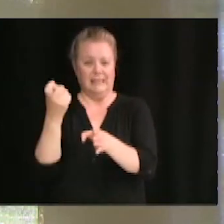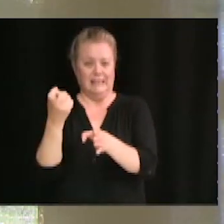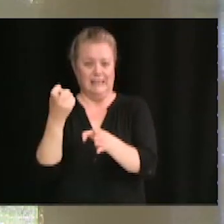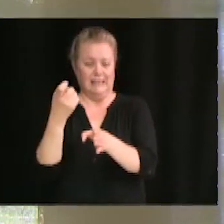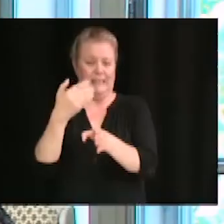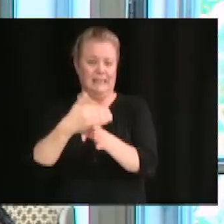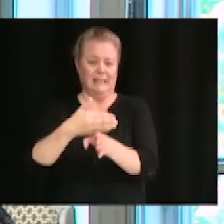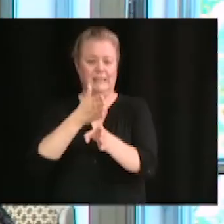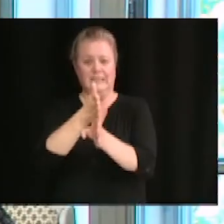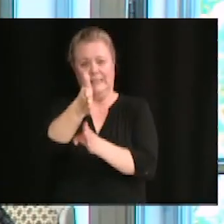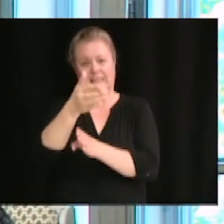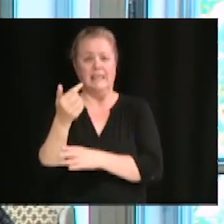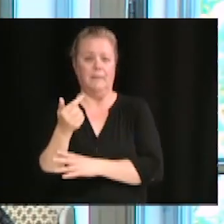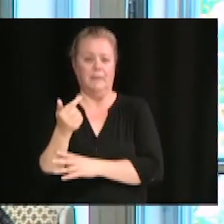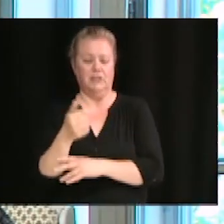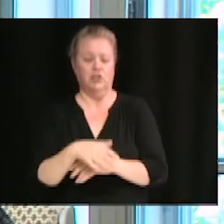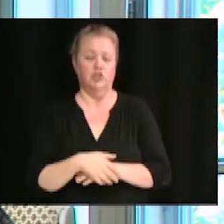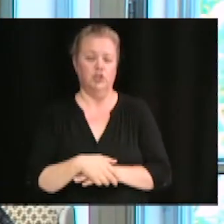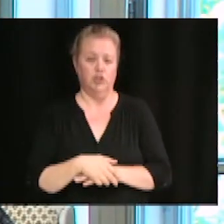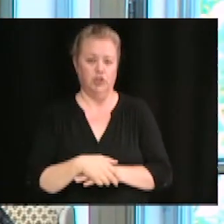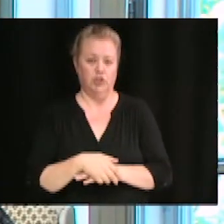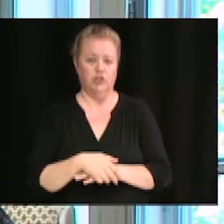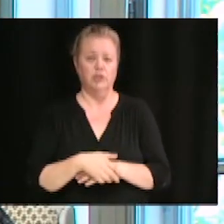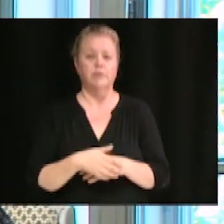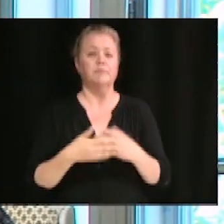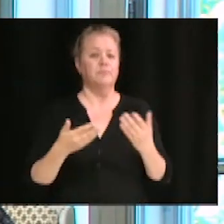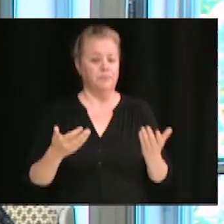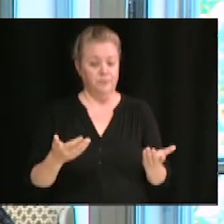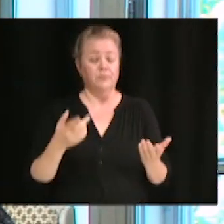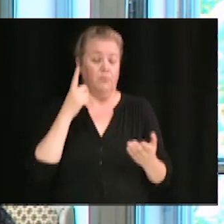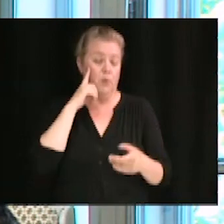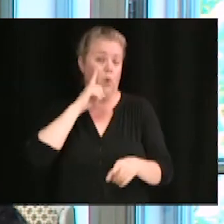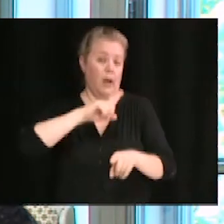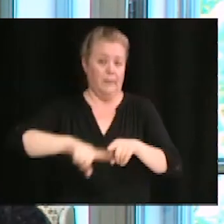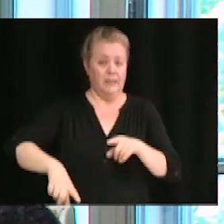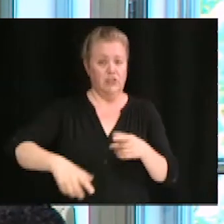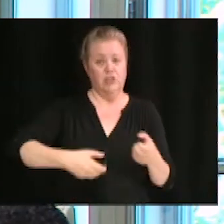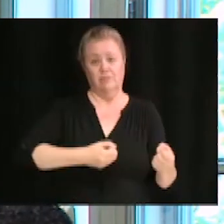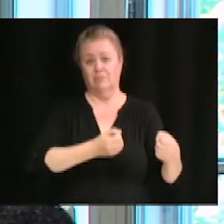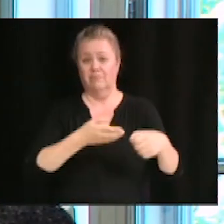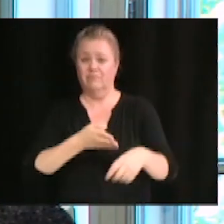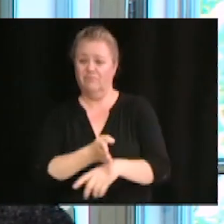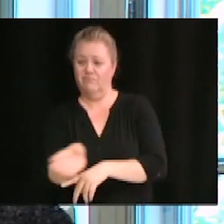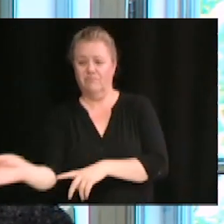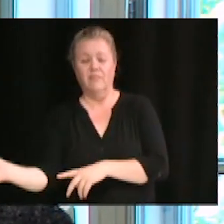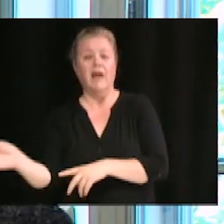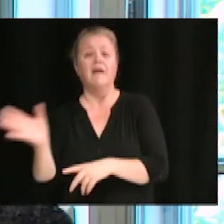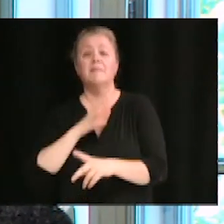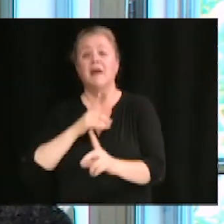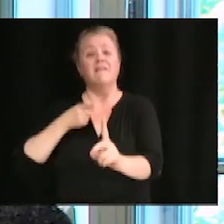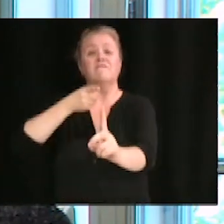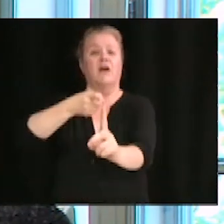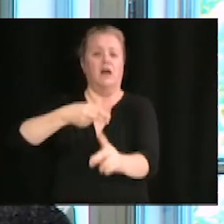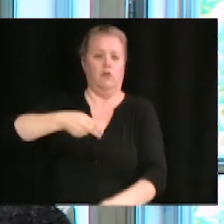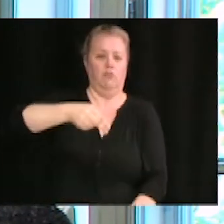qui vise à interdire le virage à droite à un feu rouge à l'intersection de l'avenue P10 et de la rue Gamache à l'approche nord de la rue Gamache.